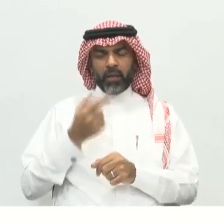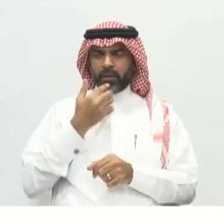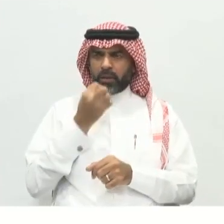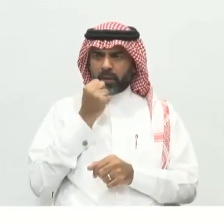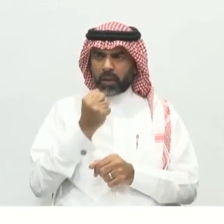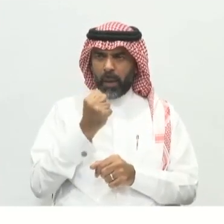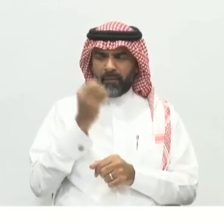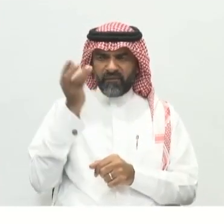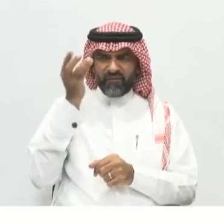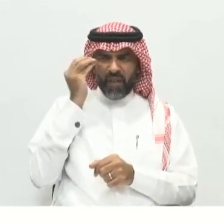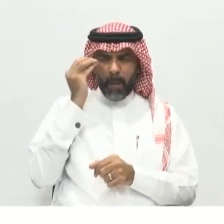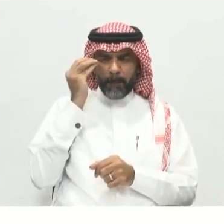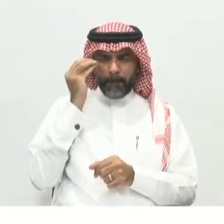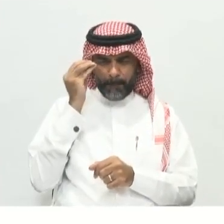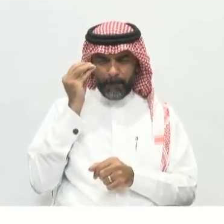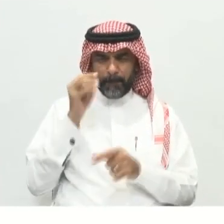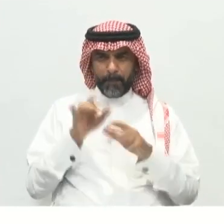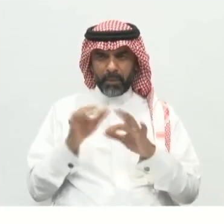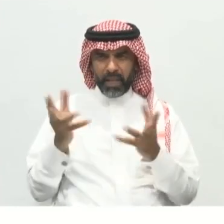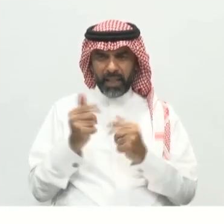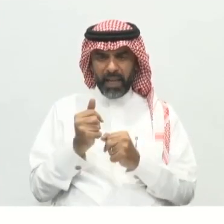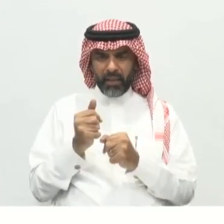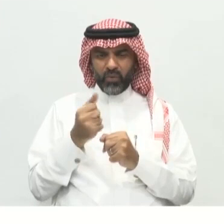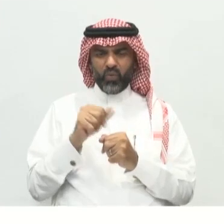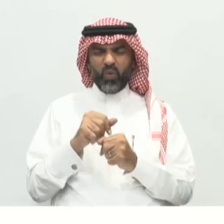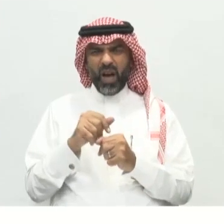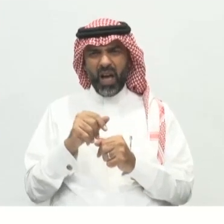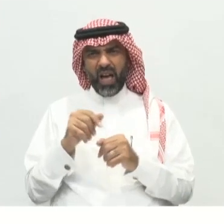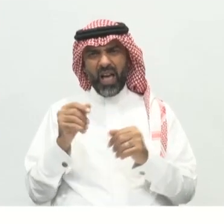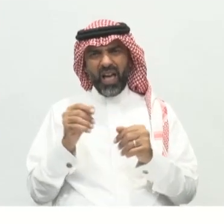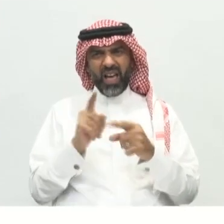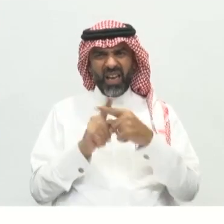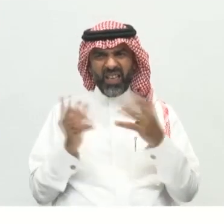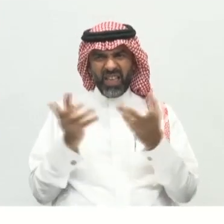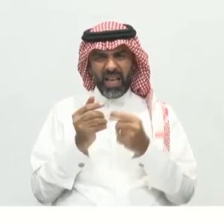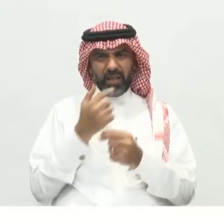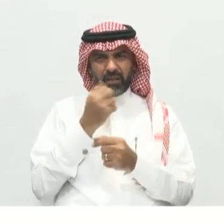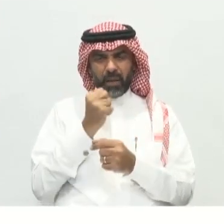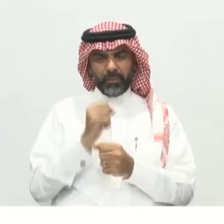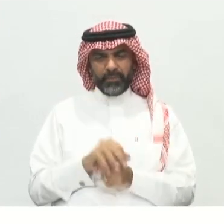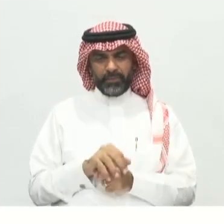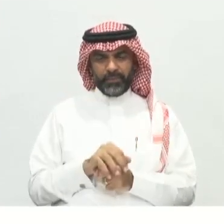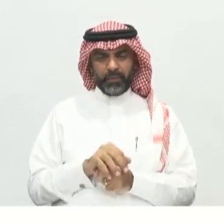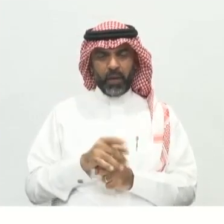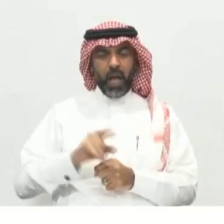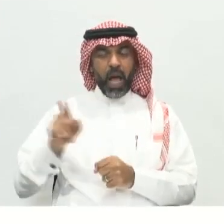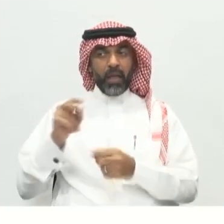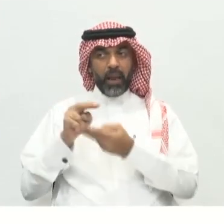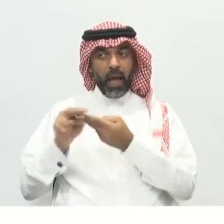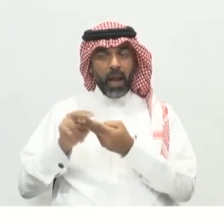خوارزميات برمجه الاعداد الصحيحه وتعابيرها الرياضيه كذلك يمكن ان تستغرق حلول هذا النوع من